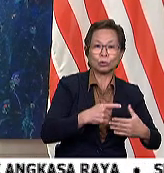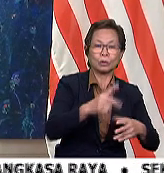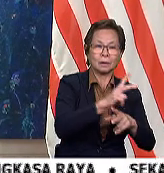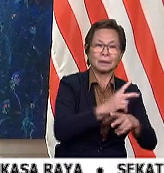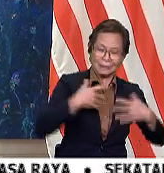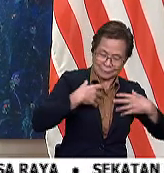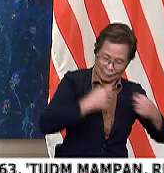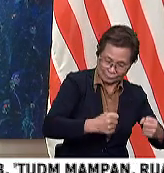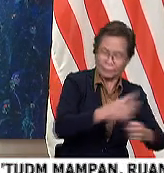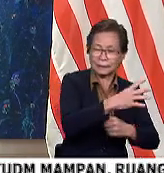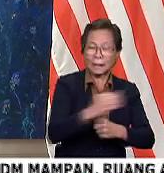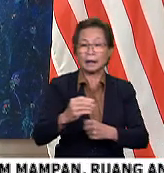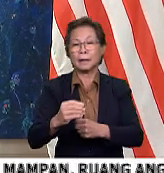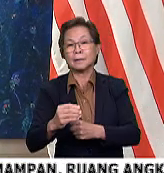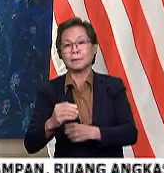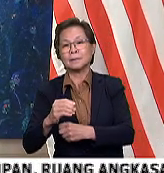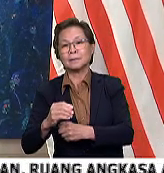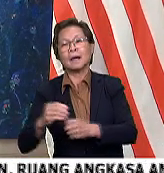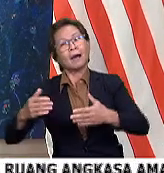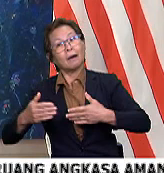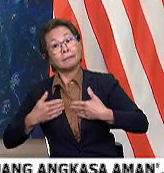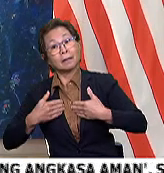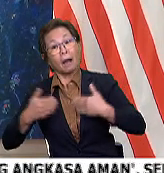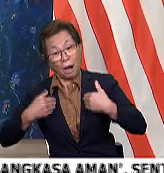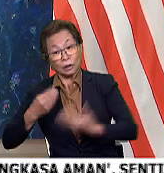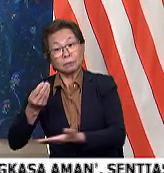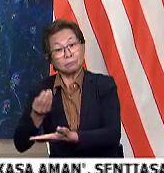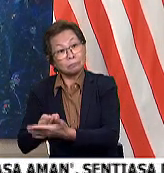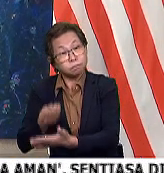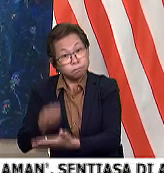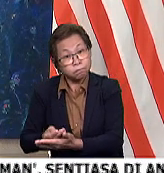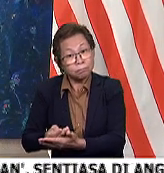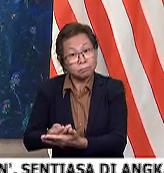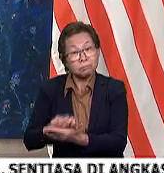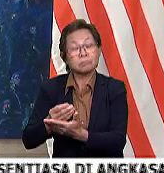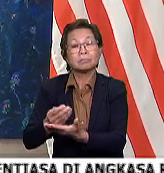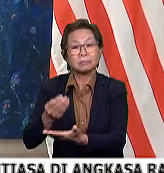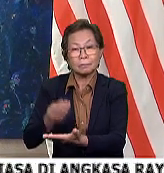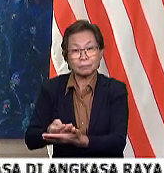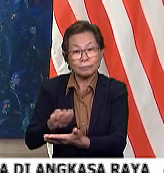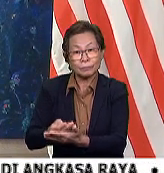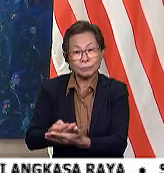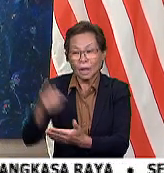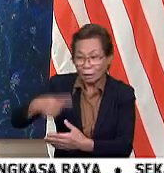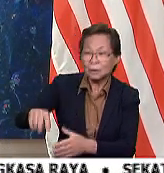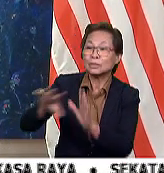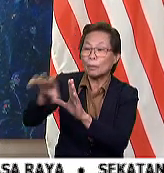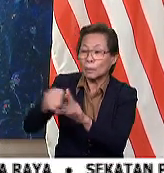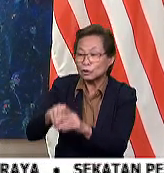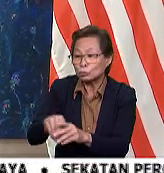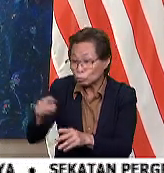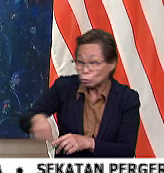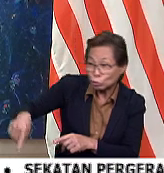melindungi nyawa dan menjamin Kesejahteraan Rakyat termasuklah peluang sedas dari mencari